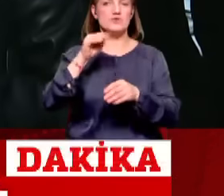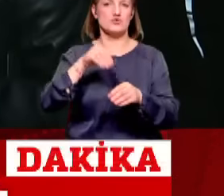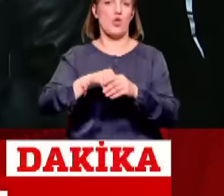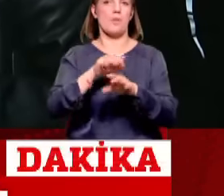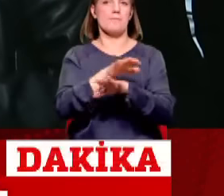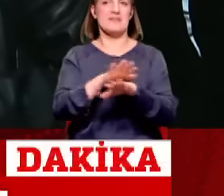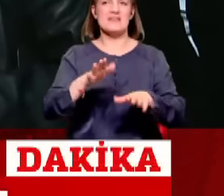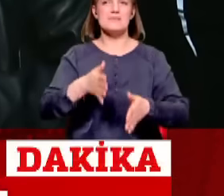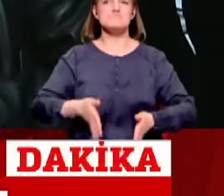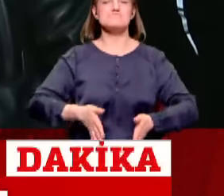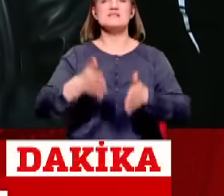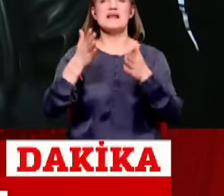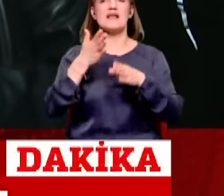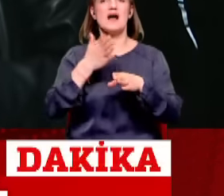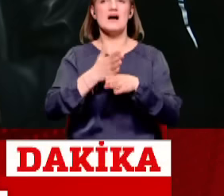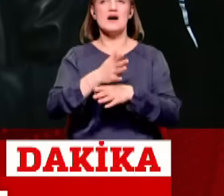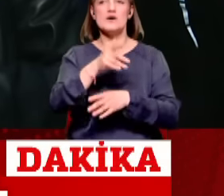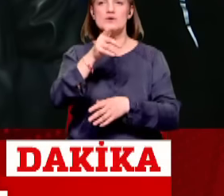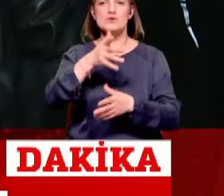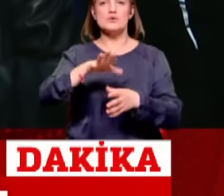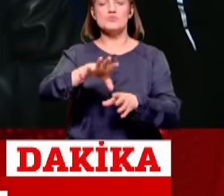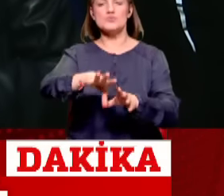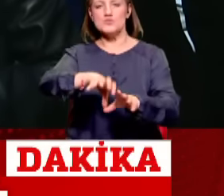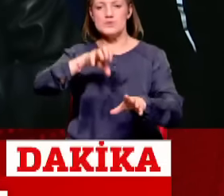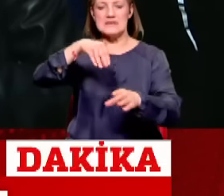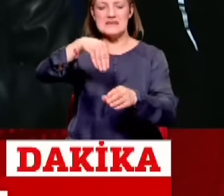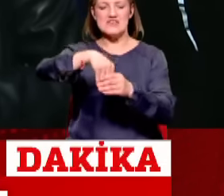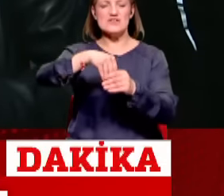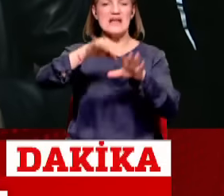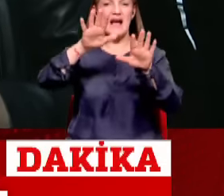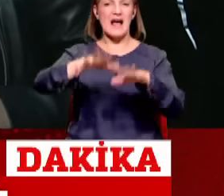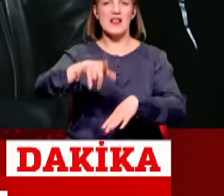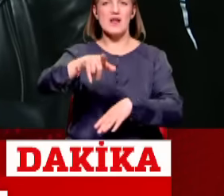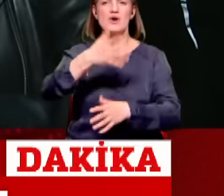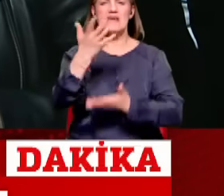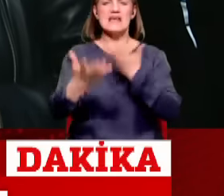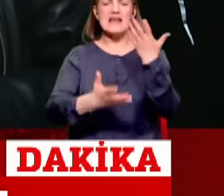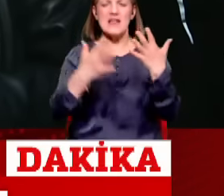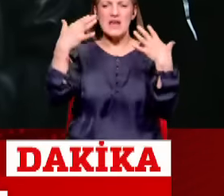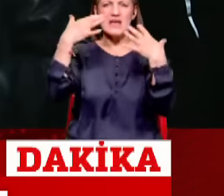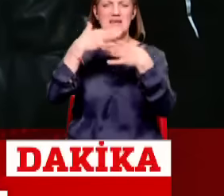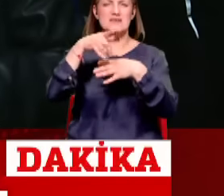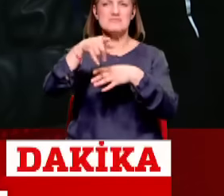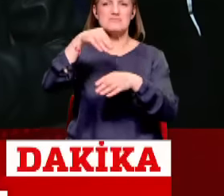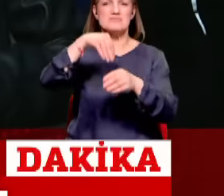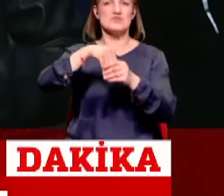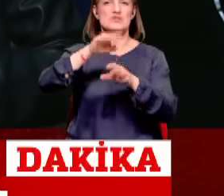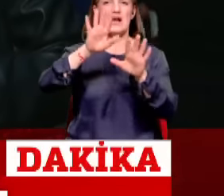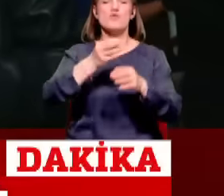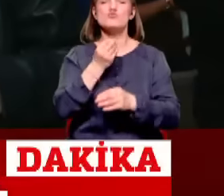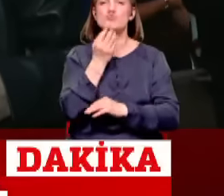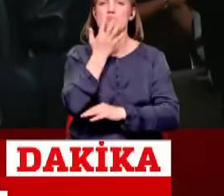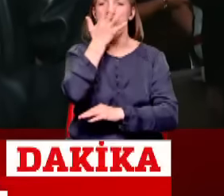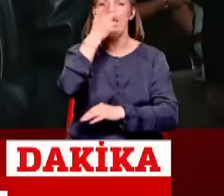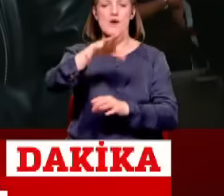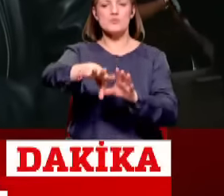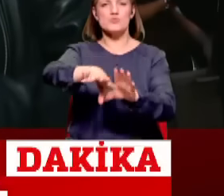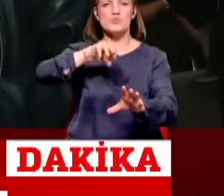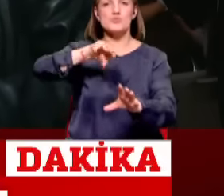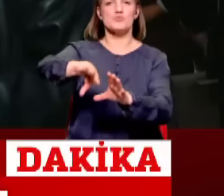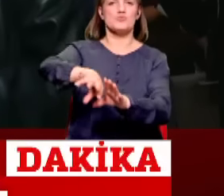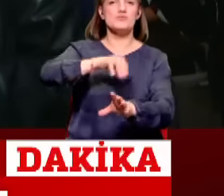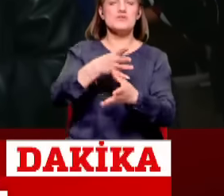de binadan aslında vakum binanın içinde kalan o yanan gece kulübünün içinde kalan duman